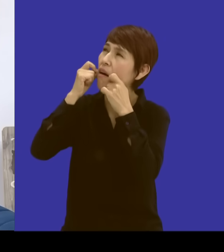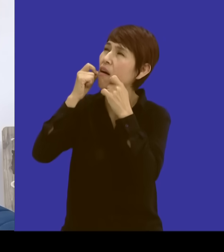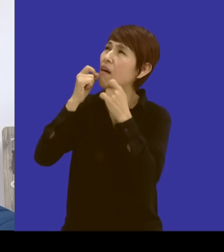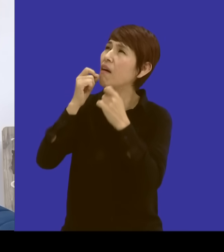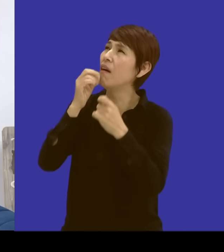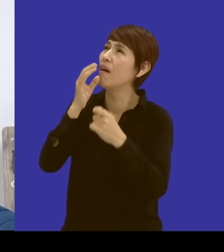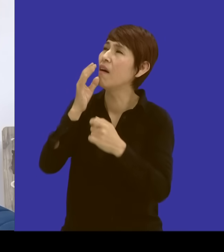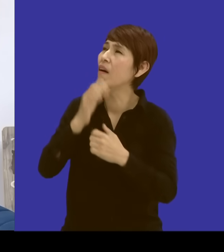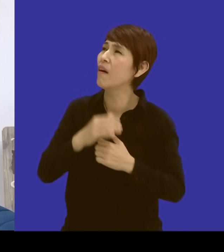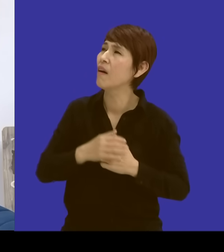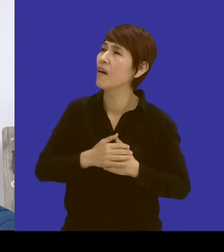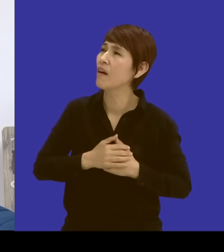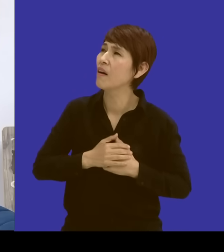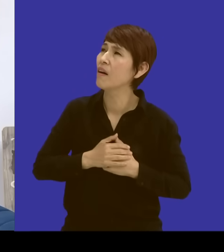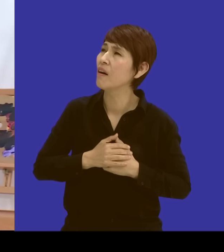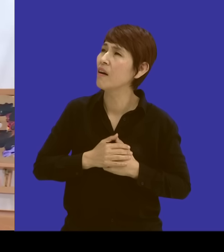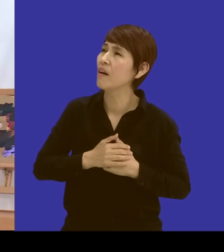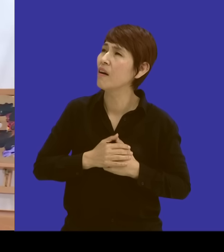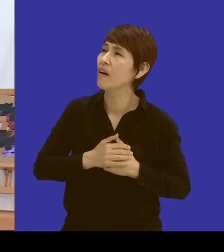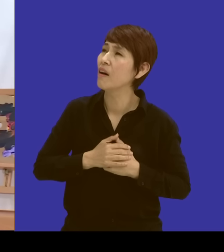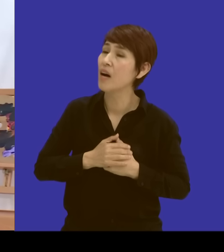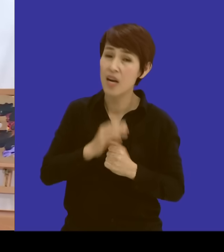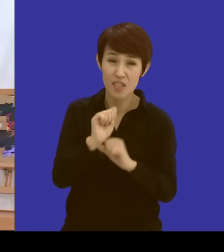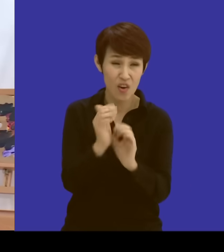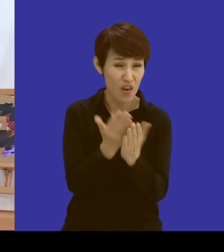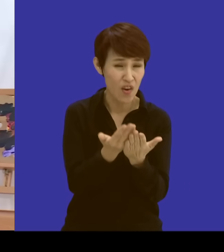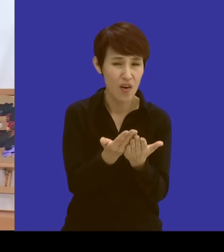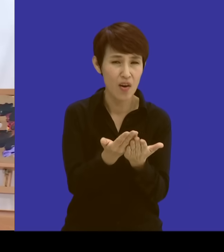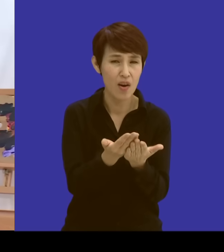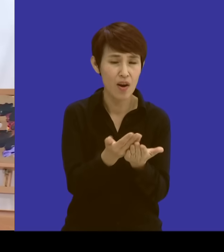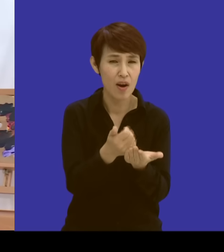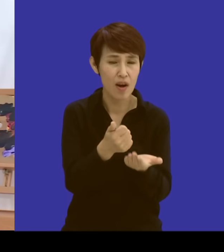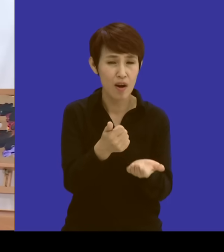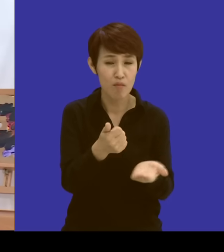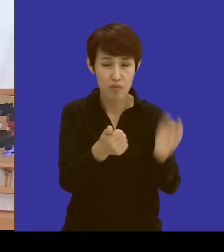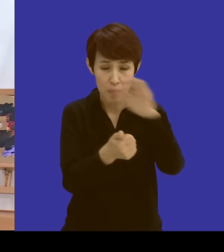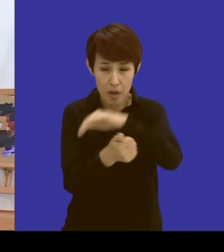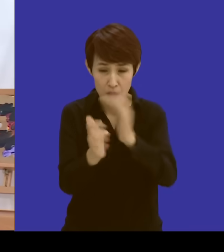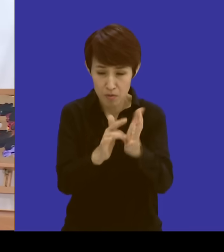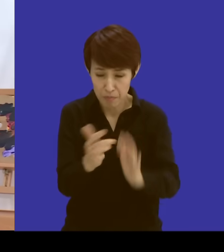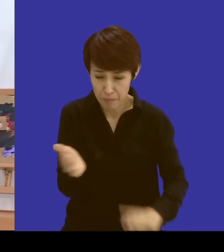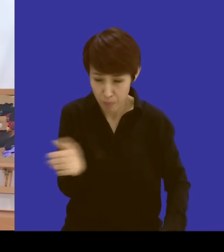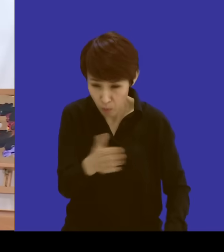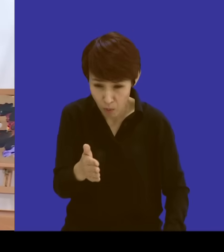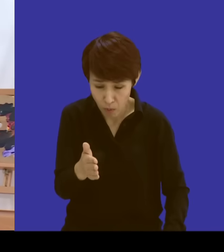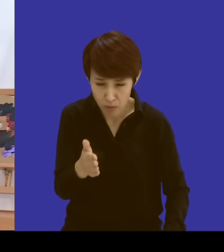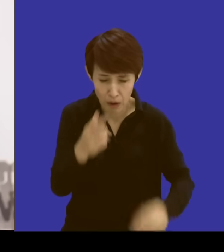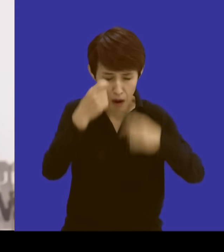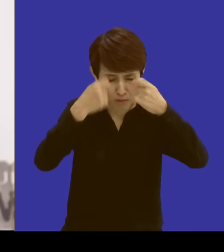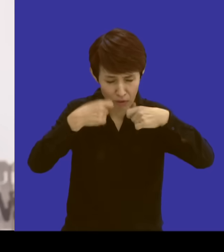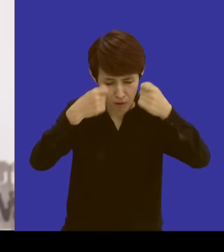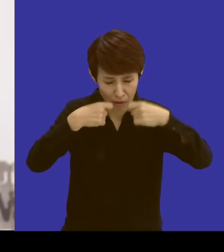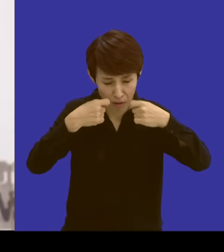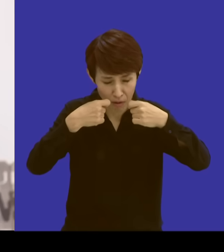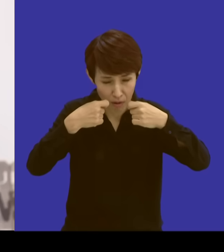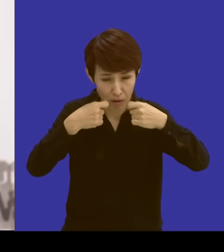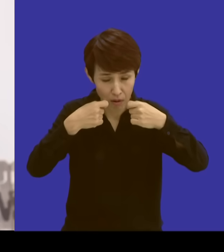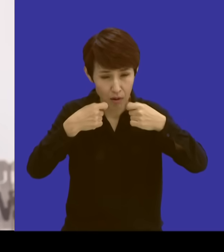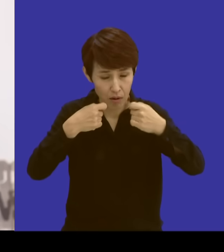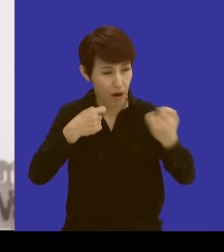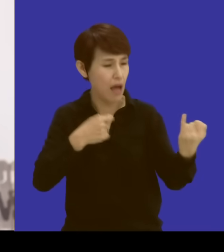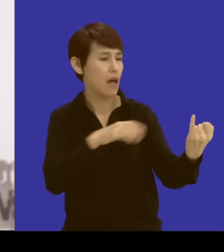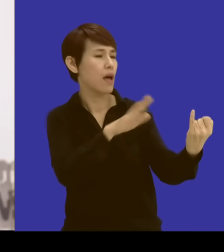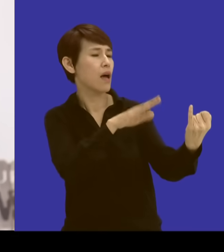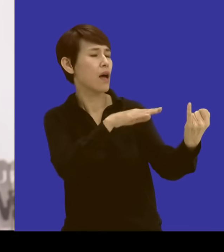그렇죠. 성경에서도 그 빈 무덤에서 우는 마리아에게 예수님께서 너 울지 마 하지 않으시고 여자여 어찌하여